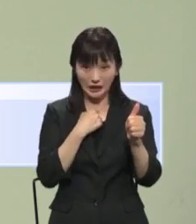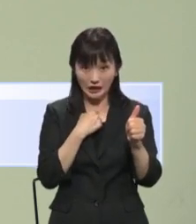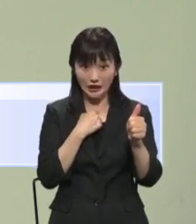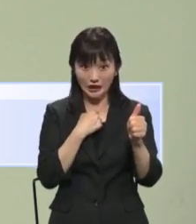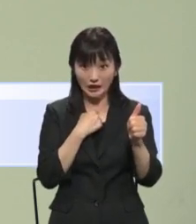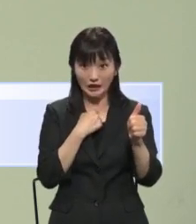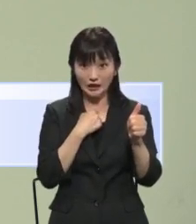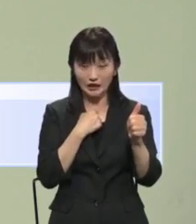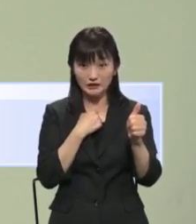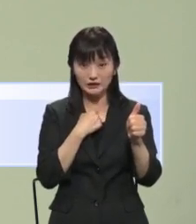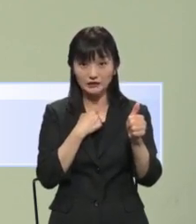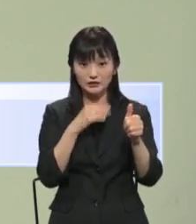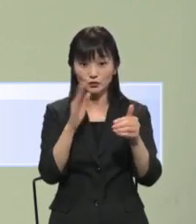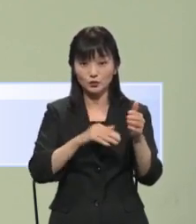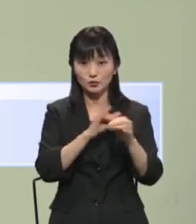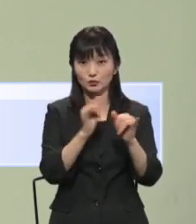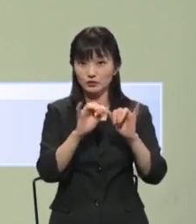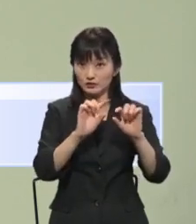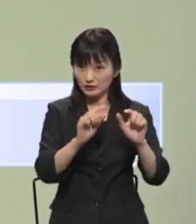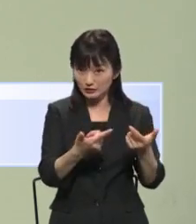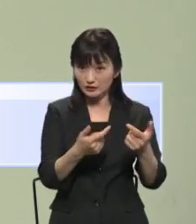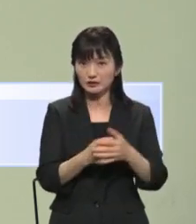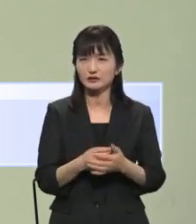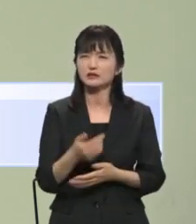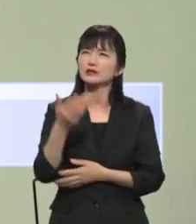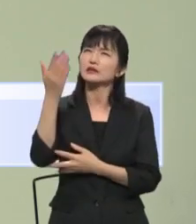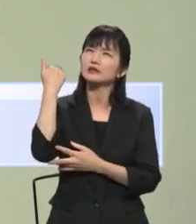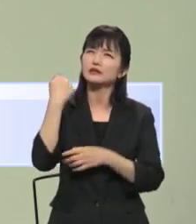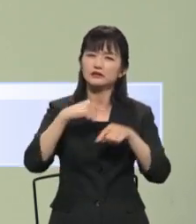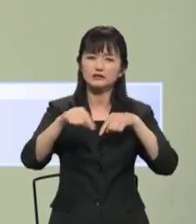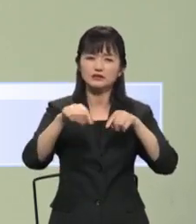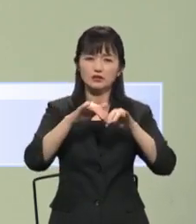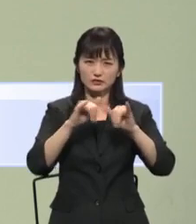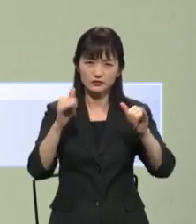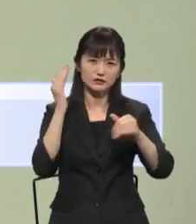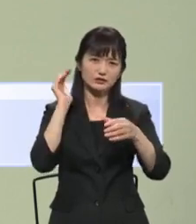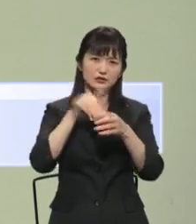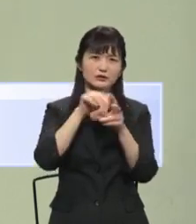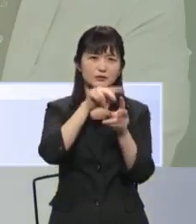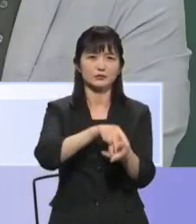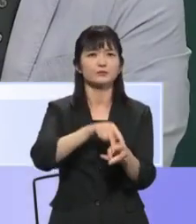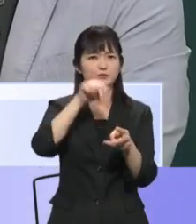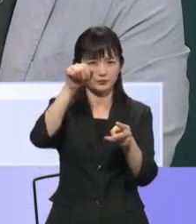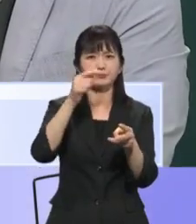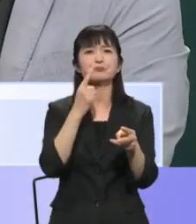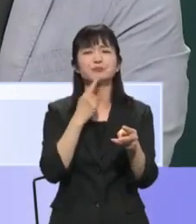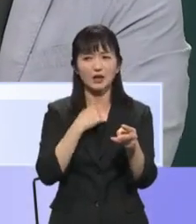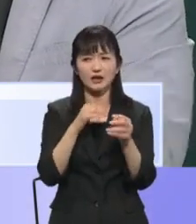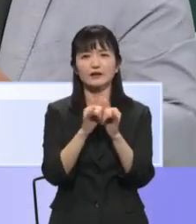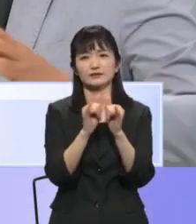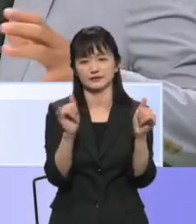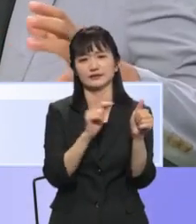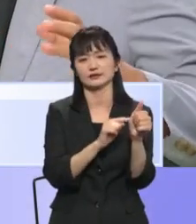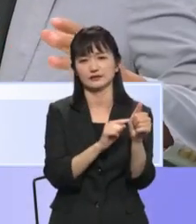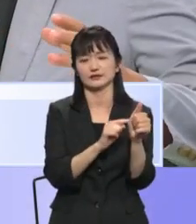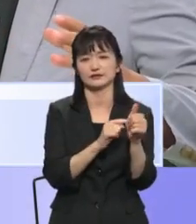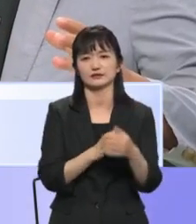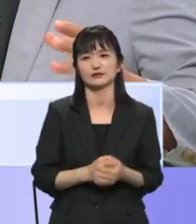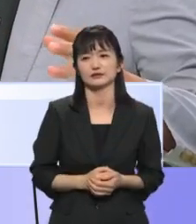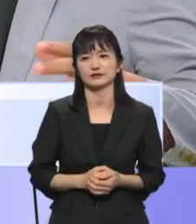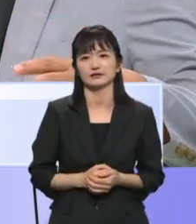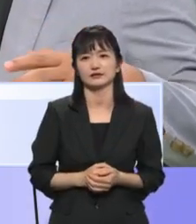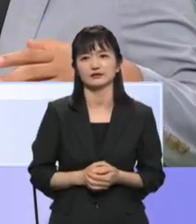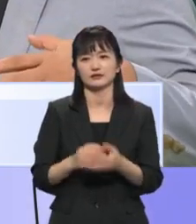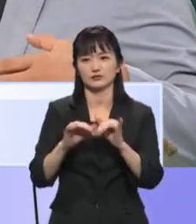정치인 그리고 그 이전에 대선에 출마했던 정치인이었잖아요 그러니까 당내에 혹은 뭐